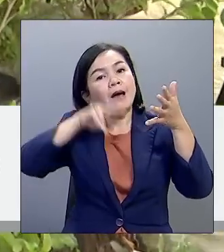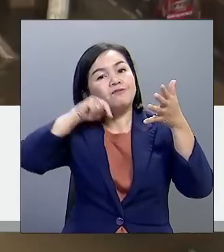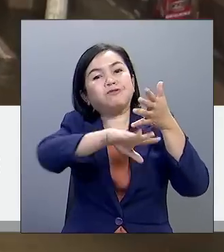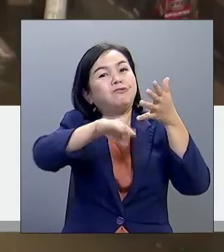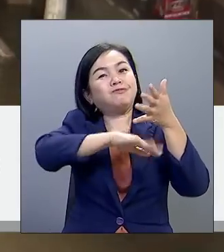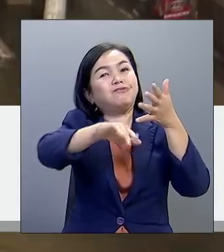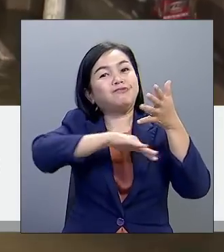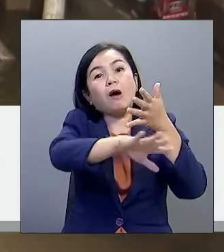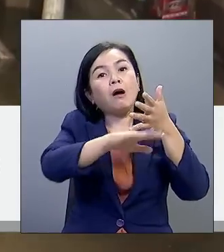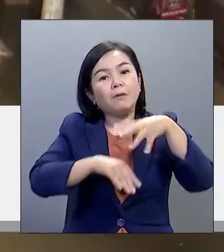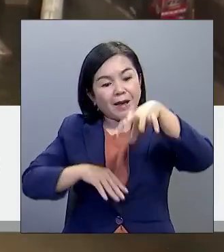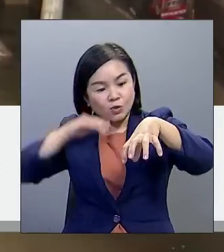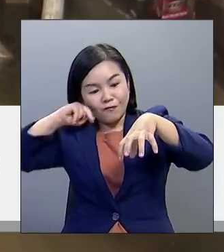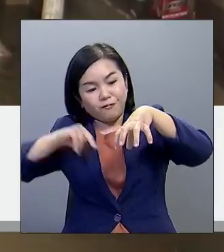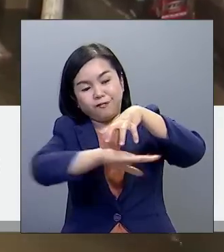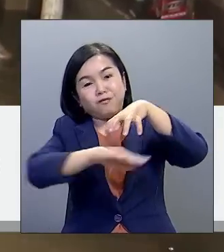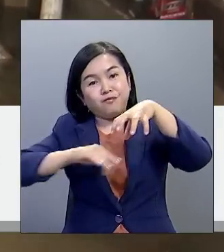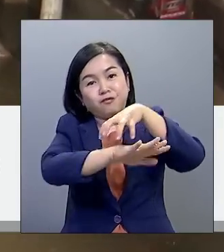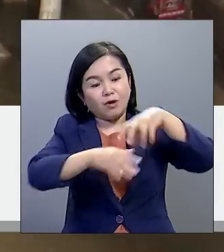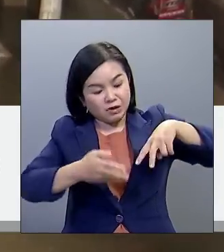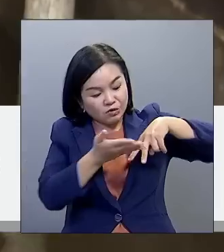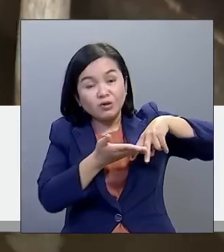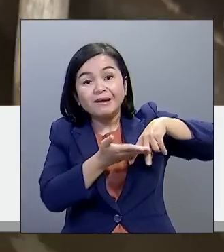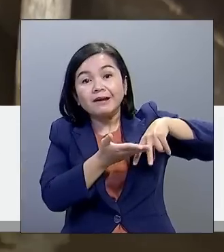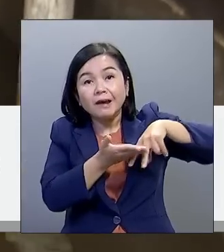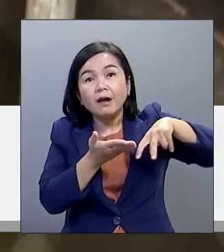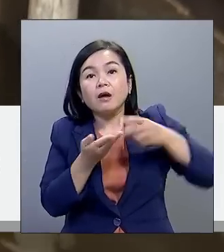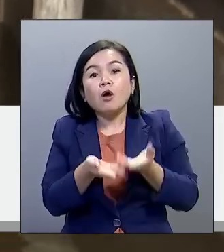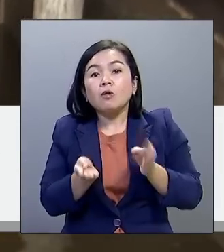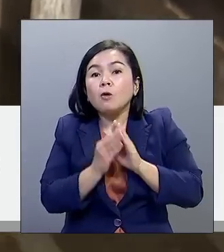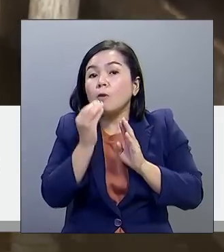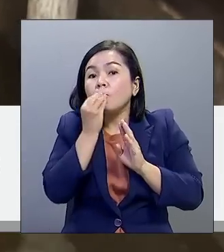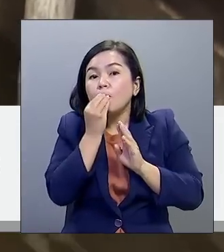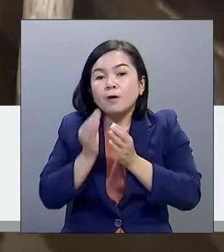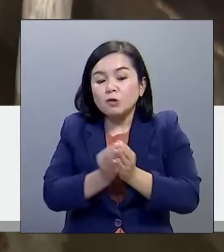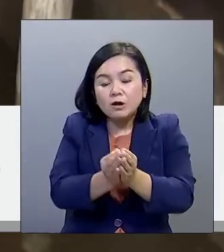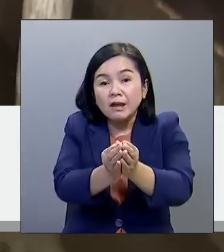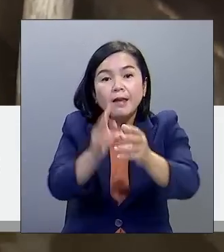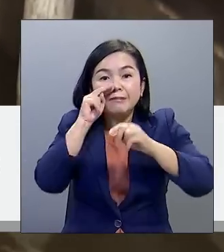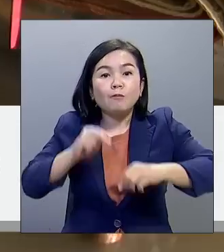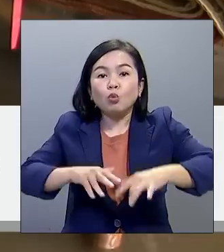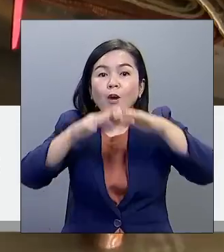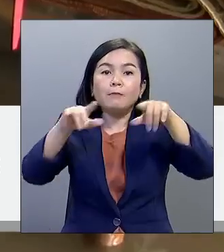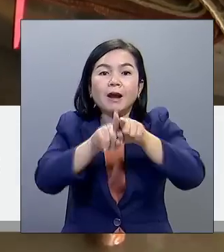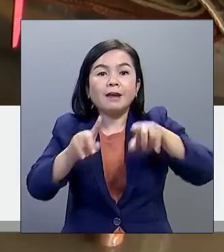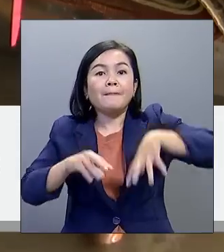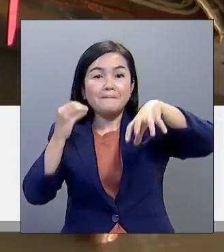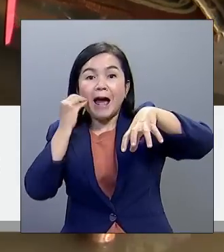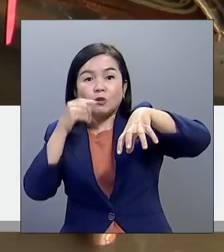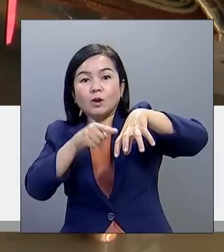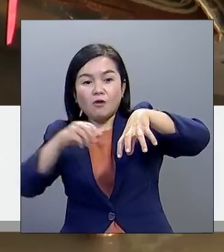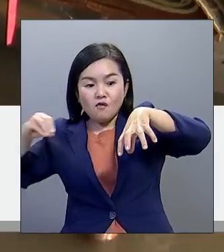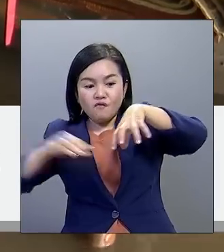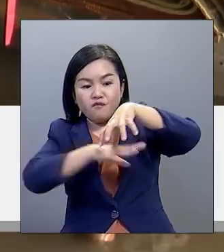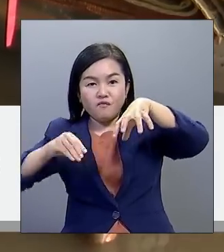เข้าท่วมจนเกือบถึงระดับเข่าค่ะสภาพภายในครัวนั้นก็ทำให้มีน้ำท่วมสูงขึ้นอย่างต่อเนื่องนะคะอย่างไรก็ตามค่ะเจ้าของบ้